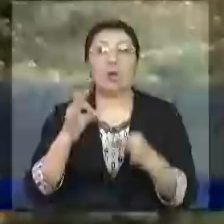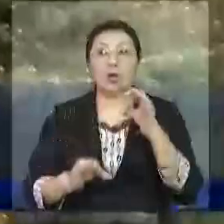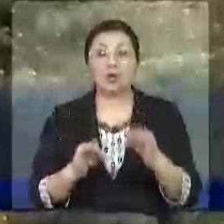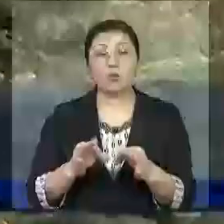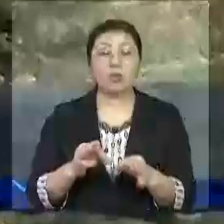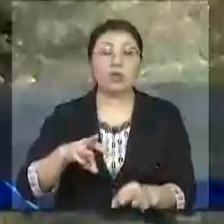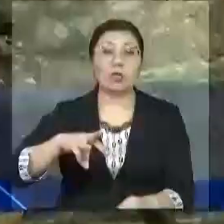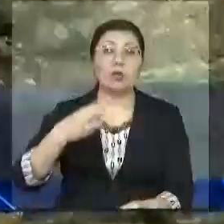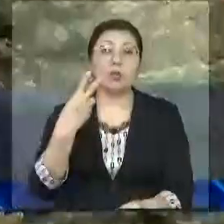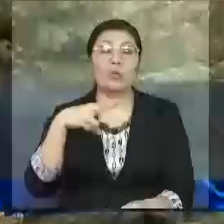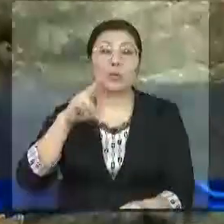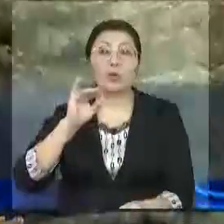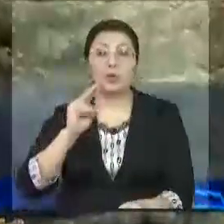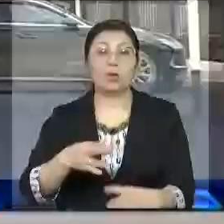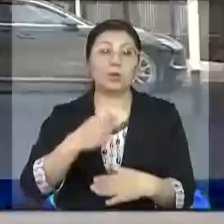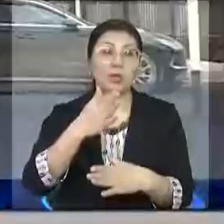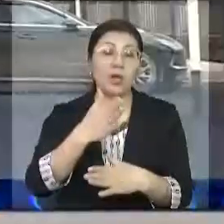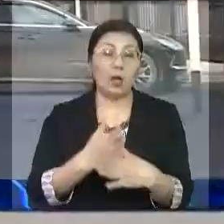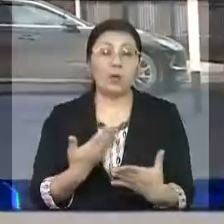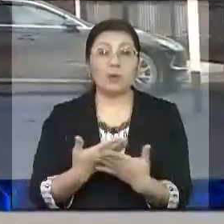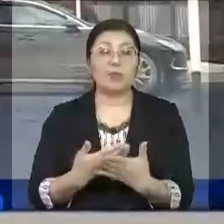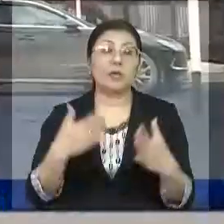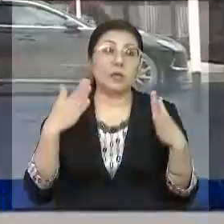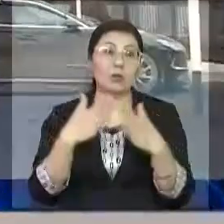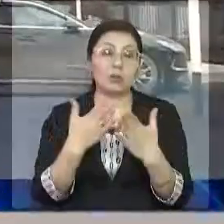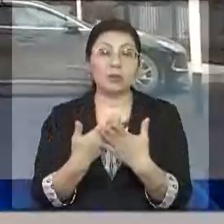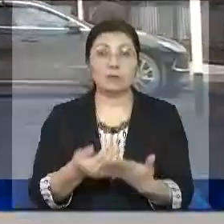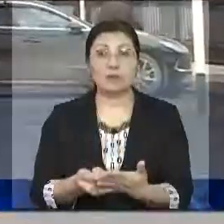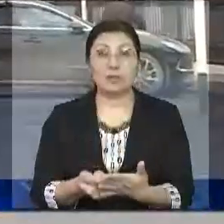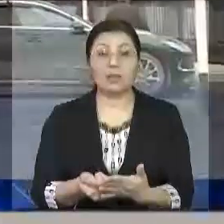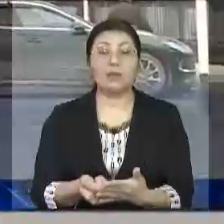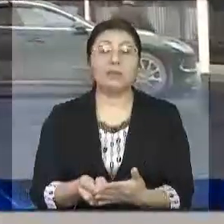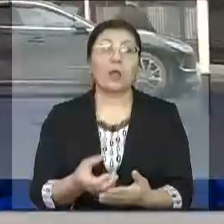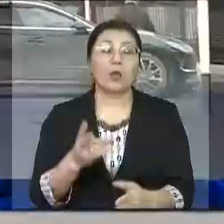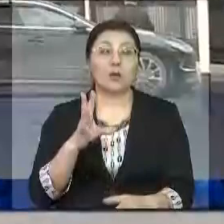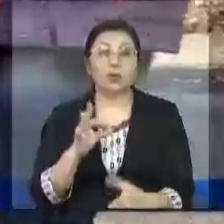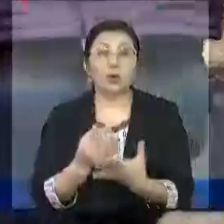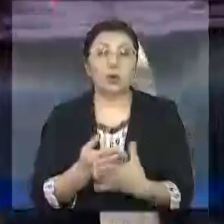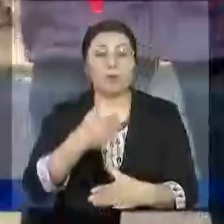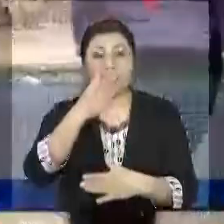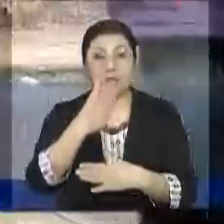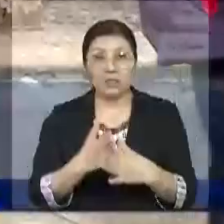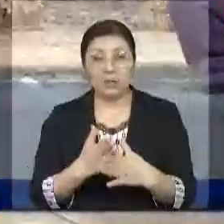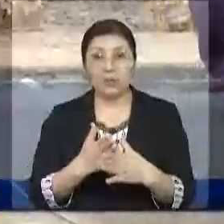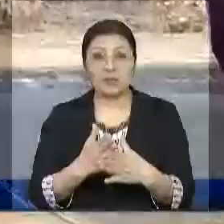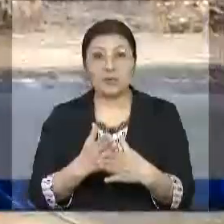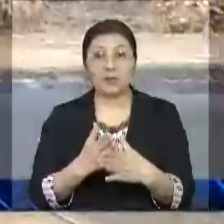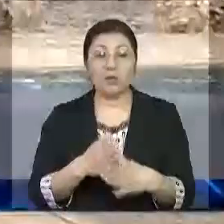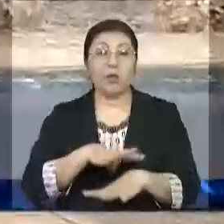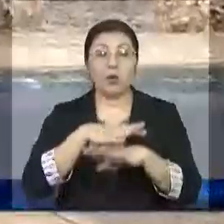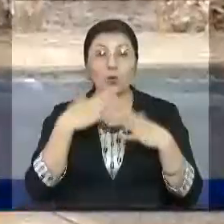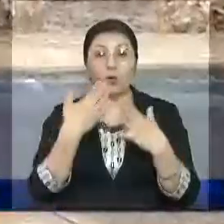Бұл әдетте жылжымайтын мүлікке қатысты. Қағаз жүзінде бөлу әділ болып көрінеді. Дегенмен тең бөлікке идеалды бөлу